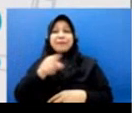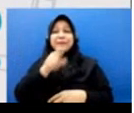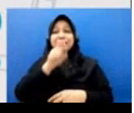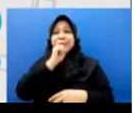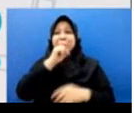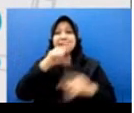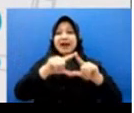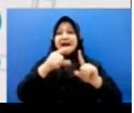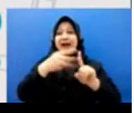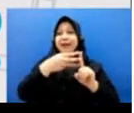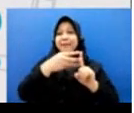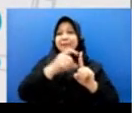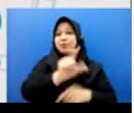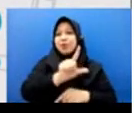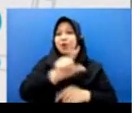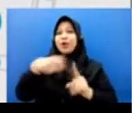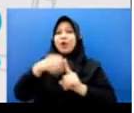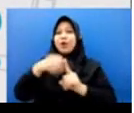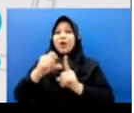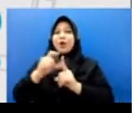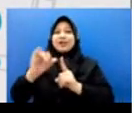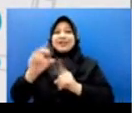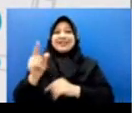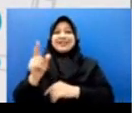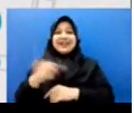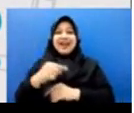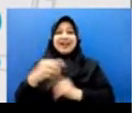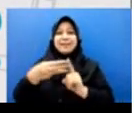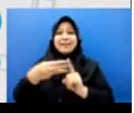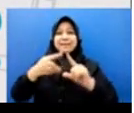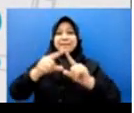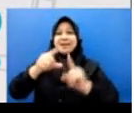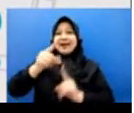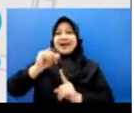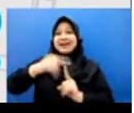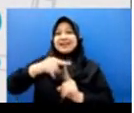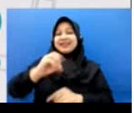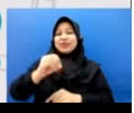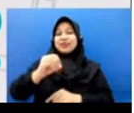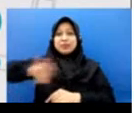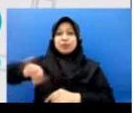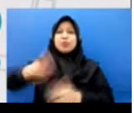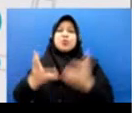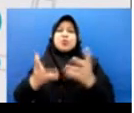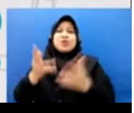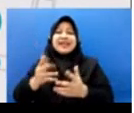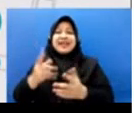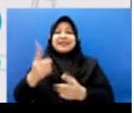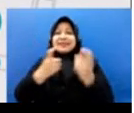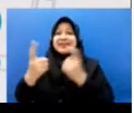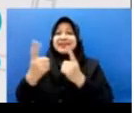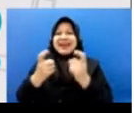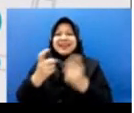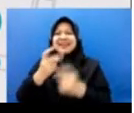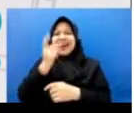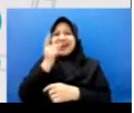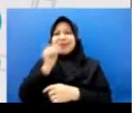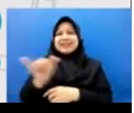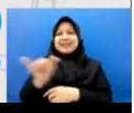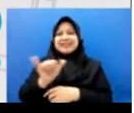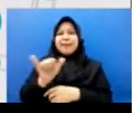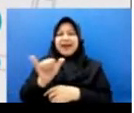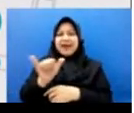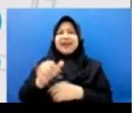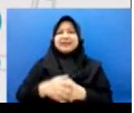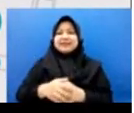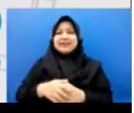dari Barito Timur ini. Saya rasa akan banyak juga yang pertanyaannya serupa tentang ini. Jadi Pak Abdul Qadir tidak